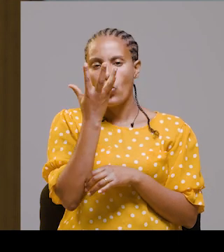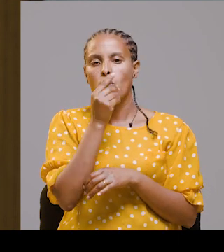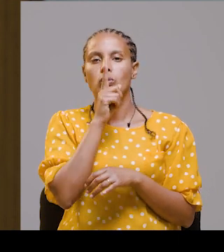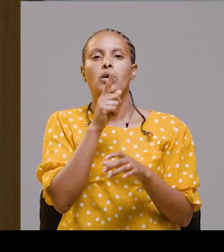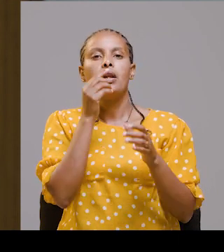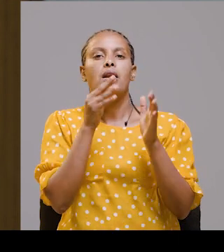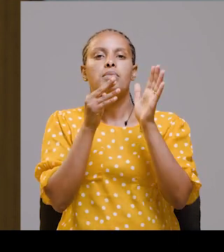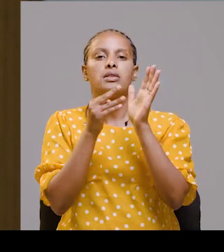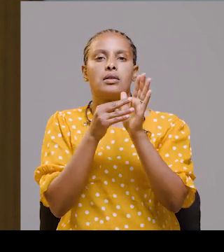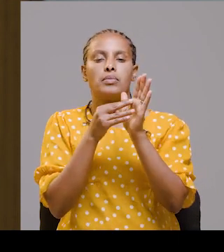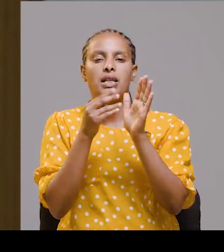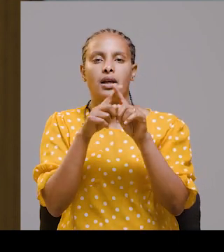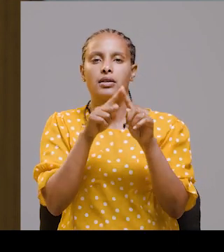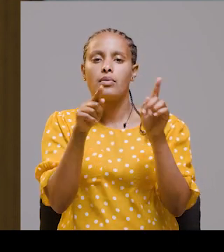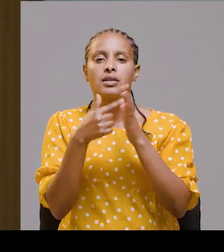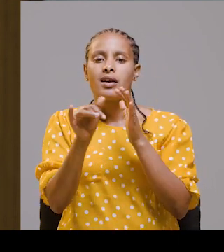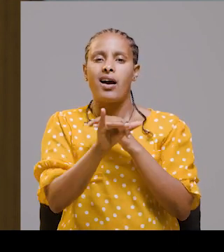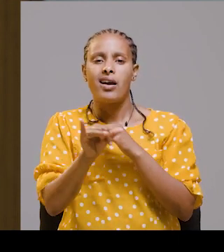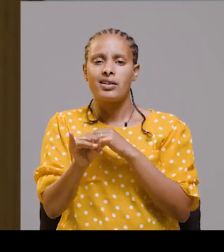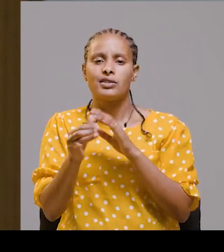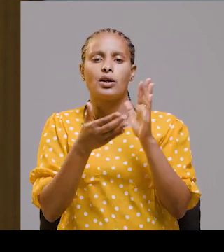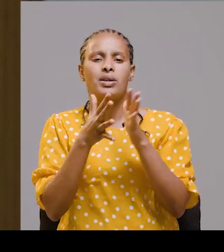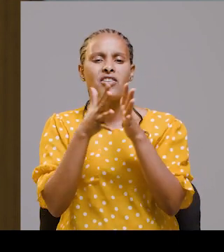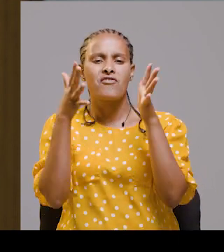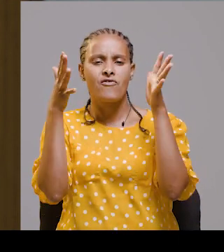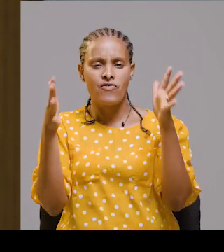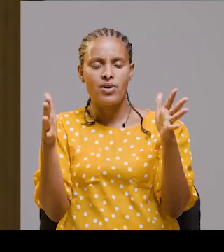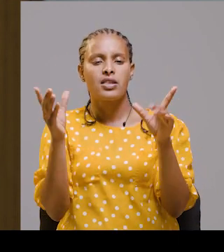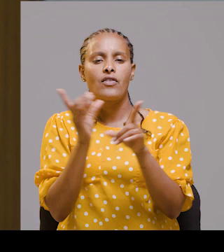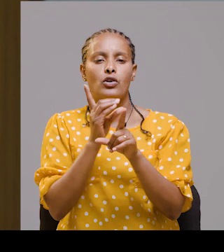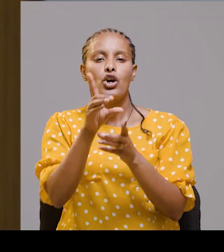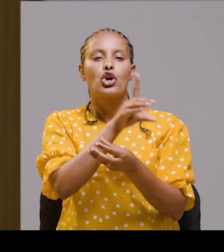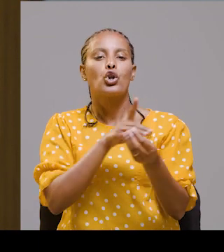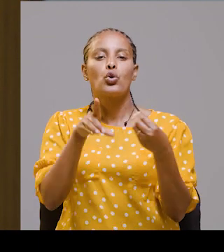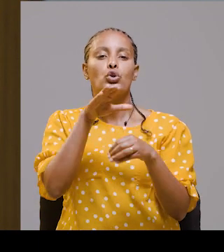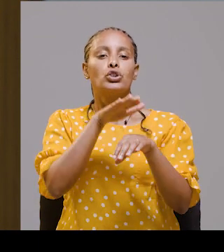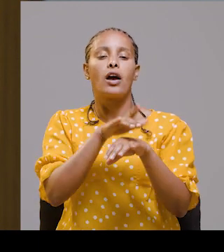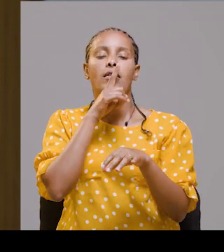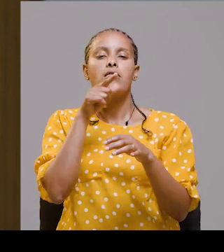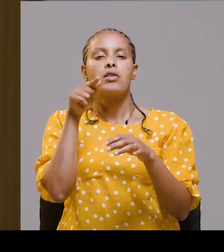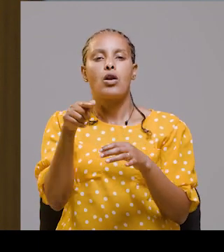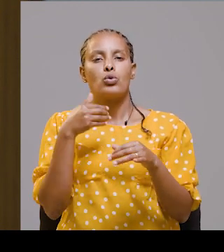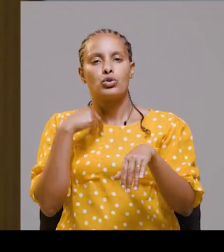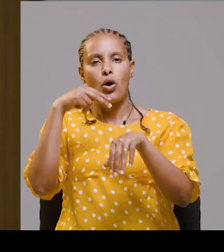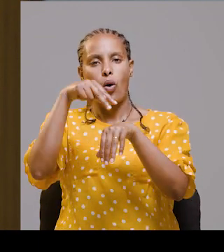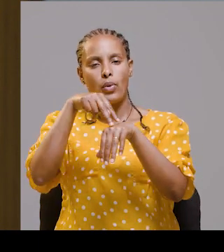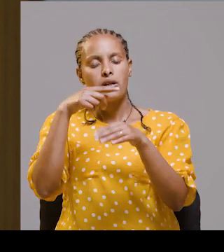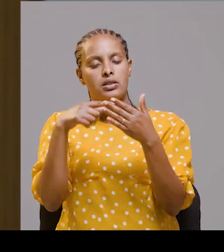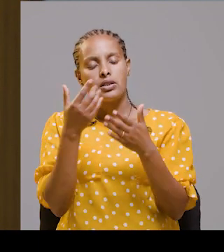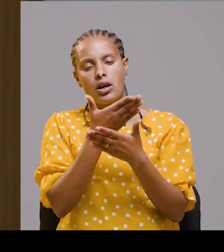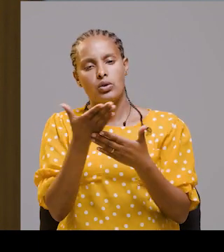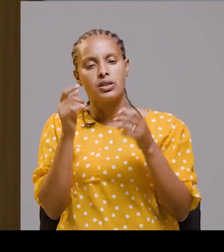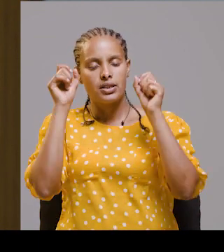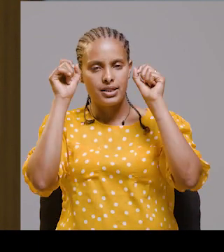ደግሞ እነዚህ አይነት ችግሮች የተፈጠሩባቸው በሰፊው ነው የተፈጠሩባቸው ክልሎች ላይ ያሉ ተቋማት እነዚህ